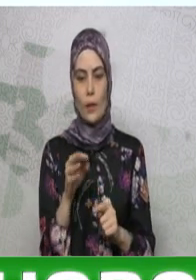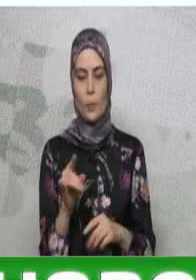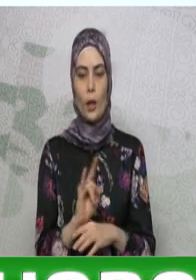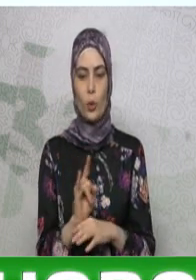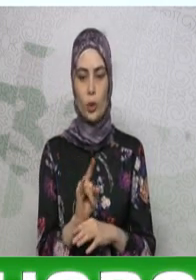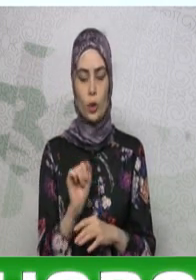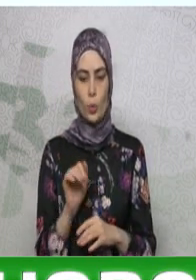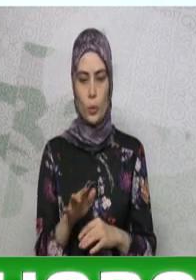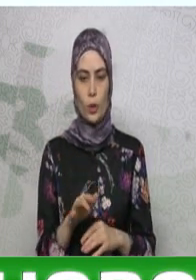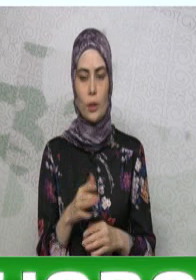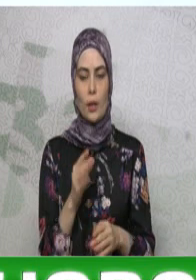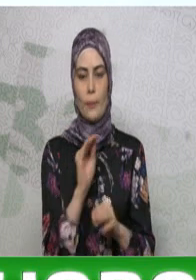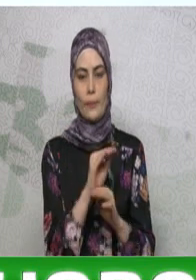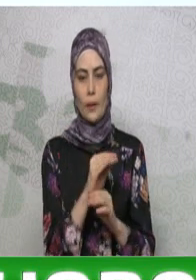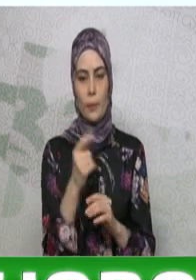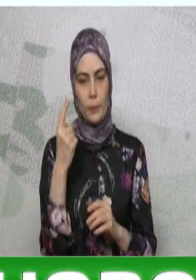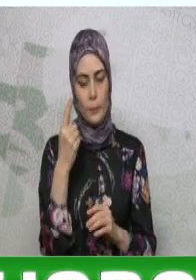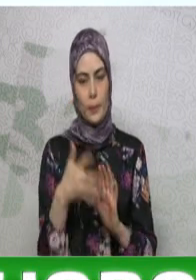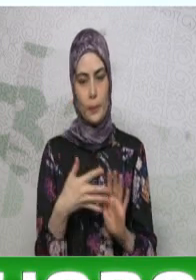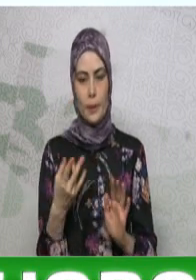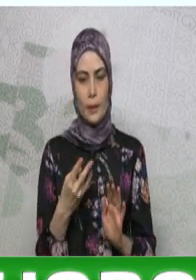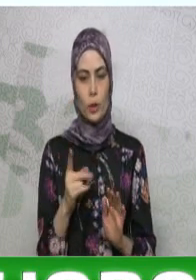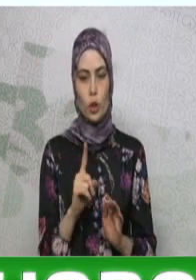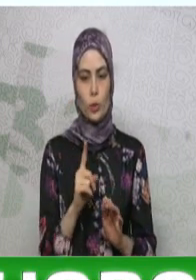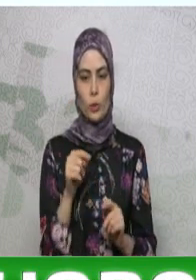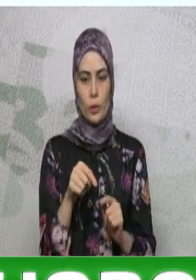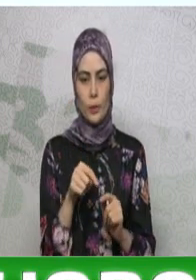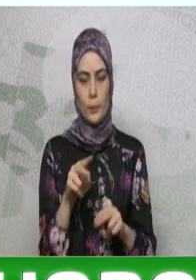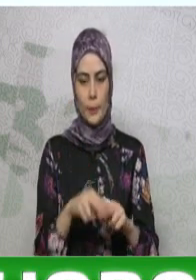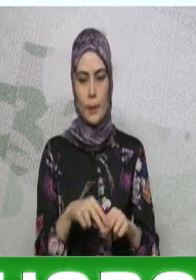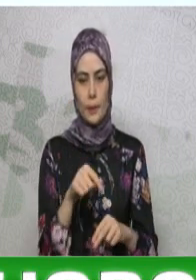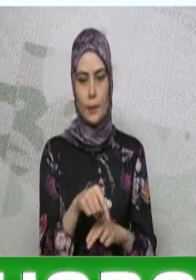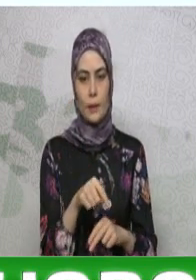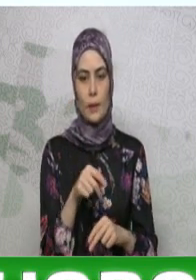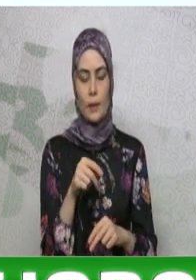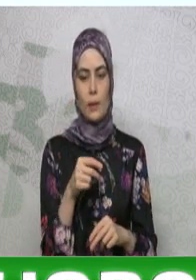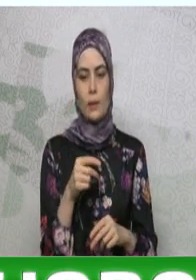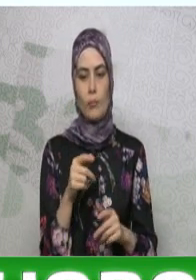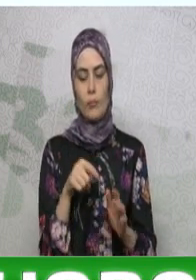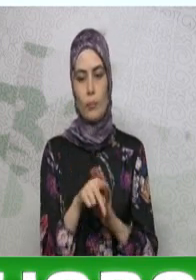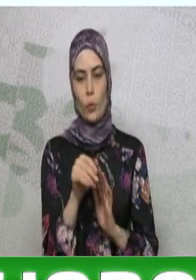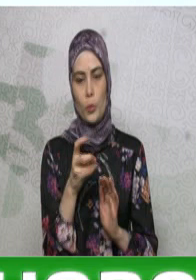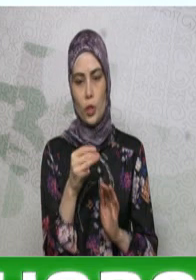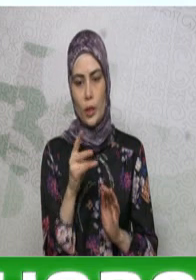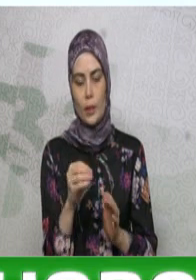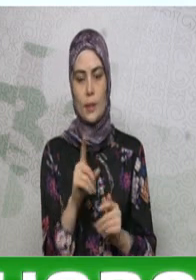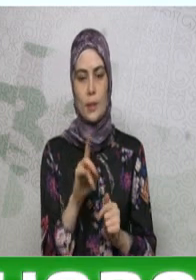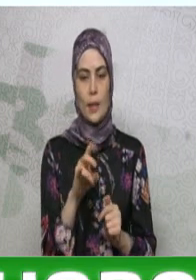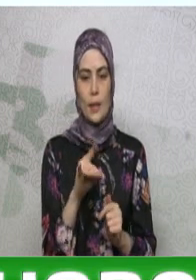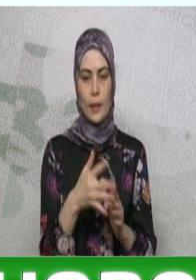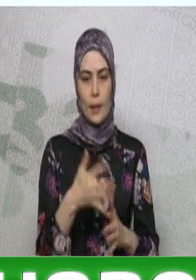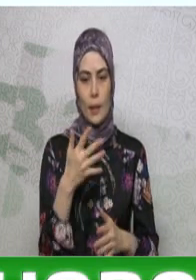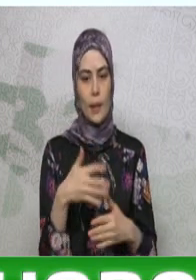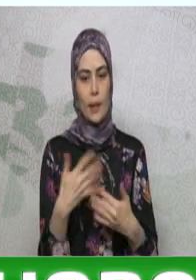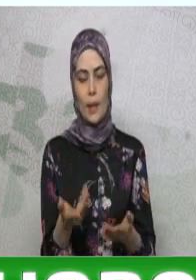ложное сообщение. То есть обвиняемый осознает, что на определенном участке местности, в помещении, здании, сооружении